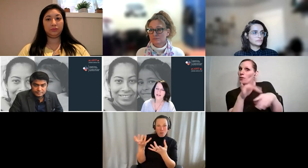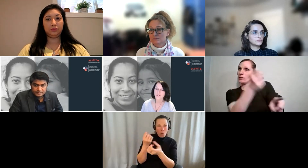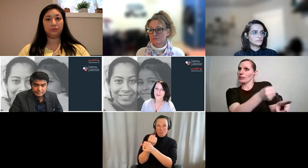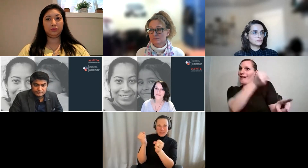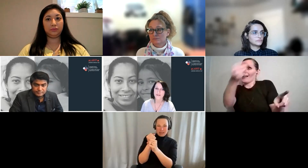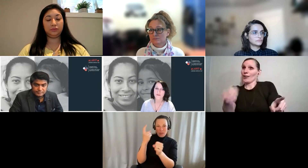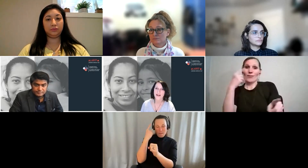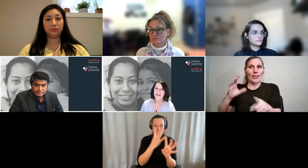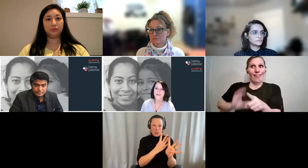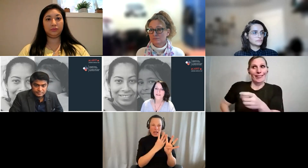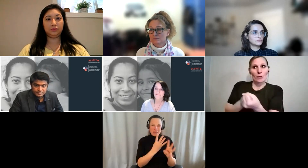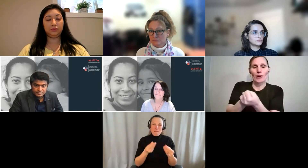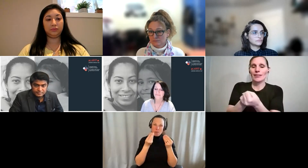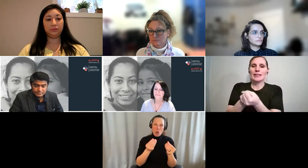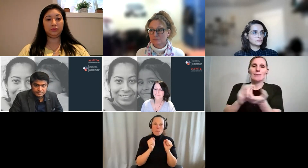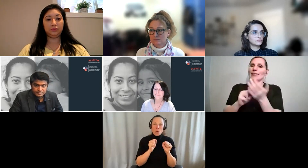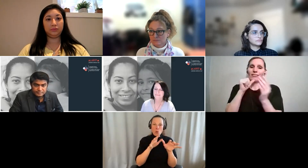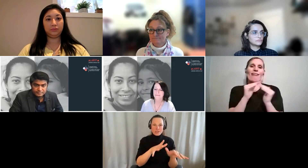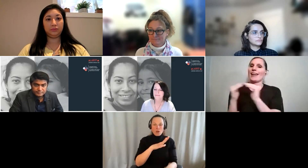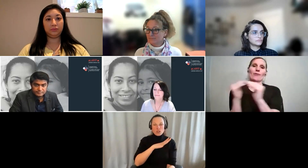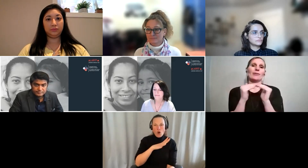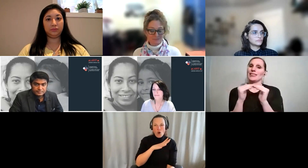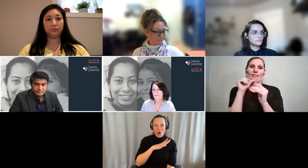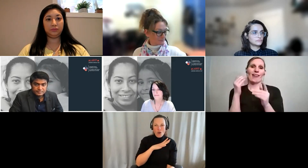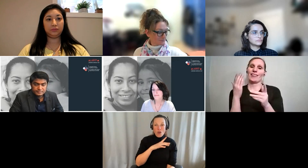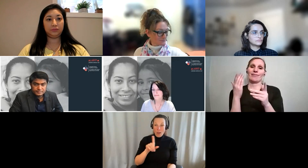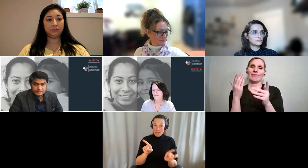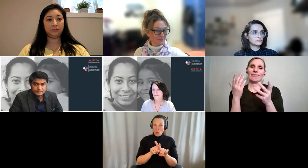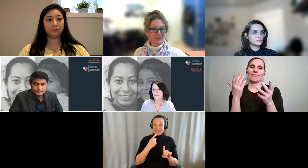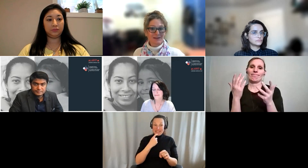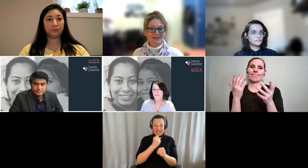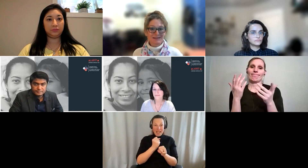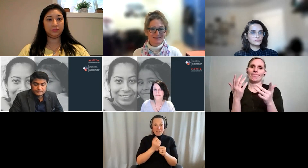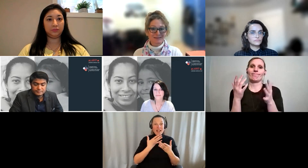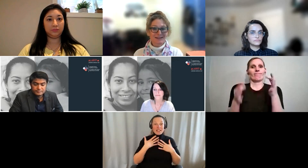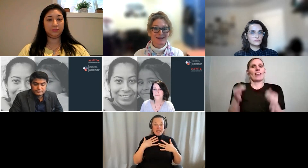clientèle et pour les gens qui donnent ou offrent ces services.